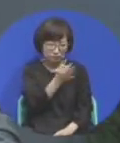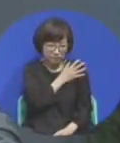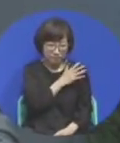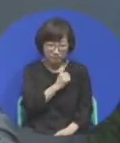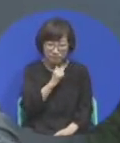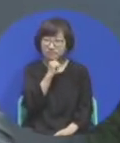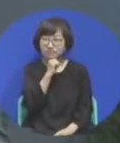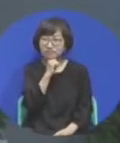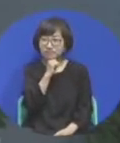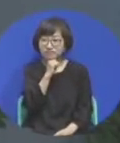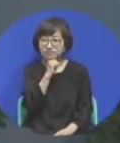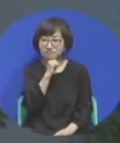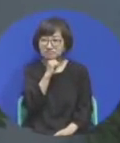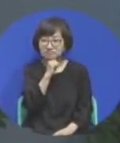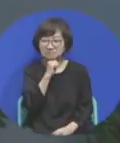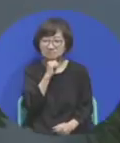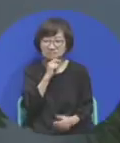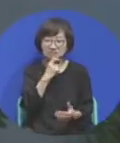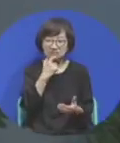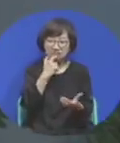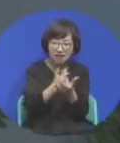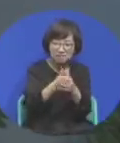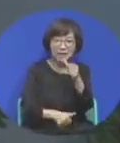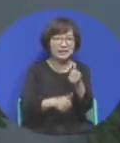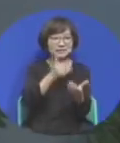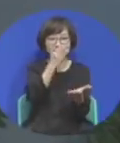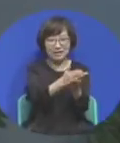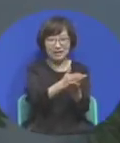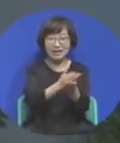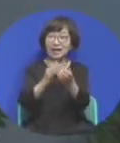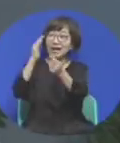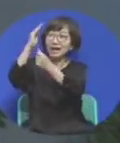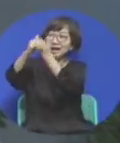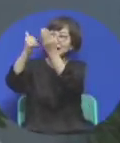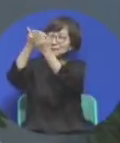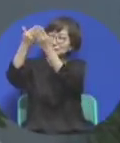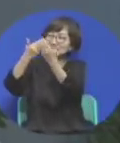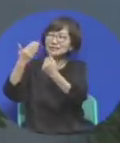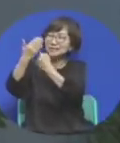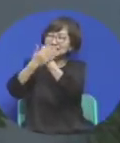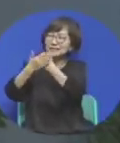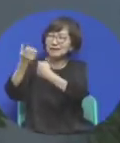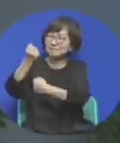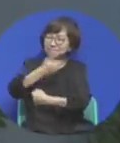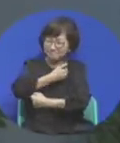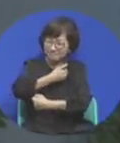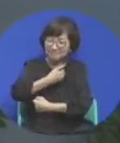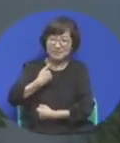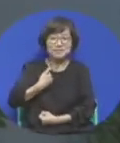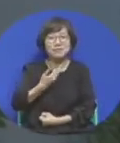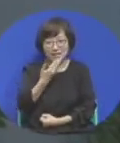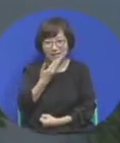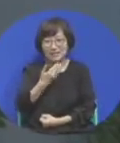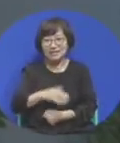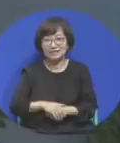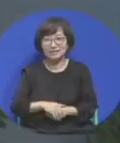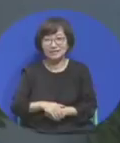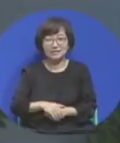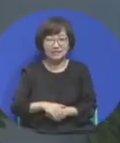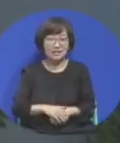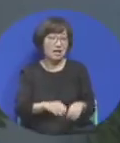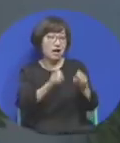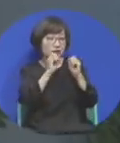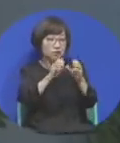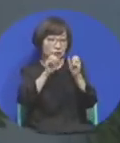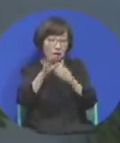우리는 하나님 은혜 안에서 할 수 있다. Don't be deceived by affluence and great wealth or poverty. We can live within the grace of God. 전도가